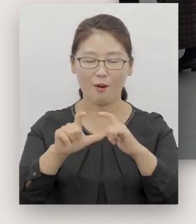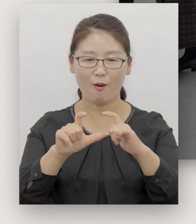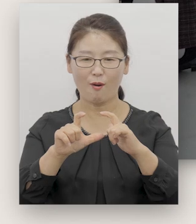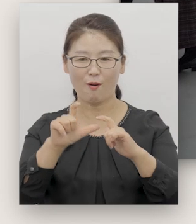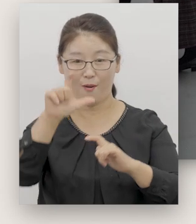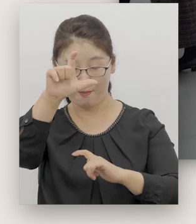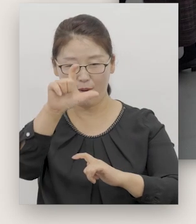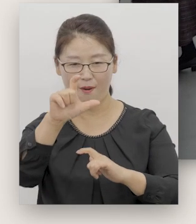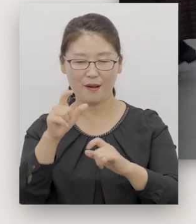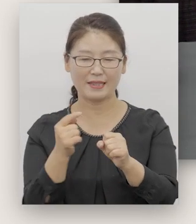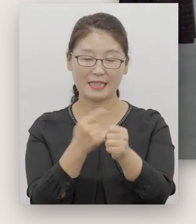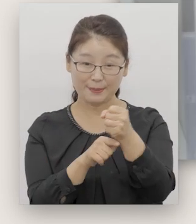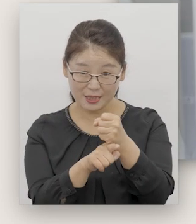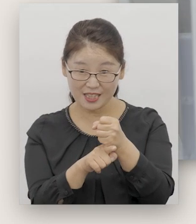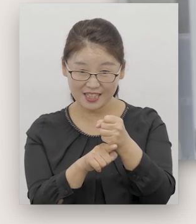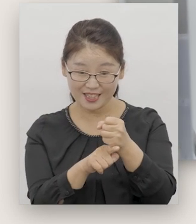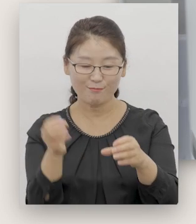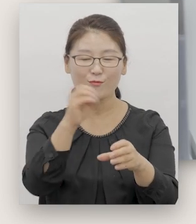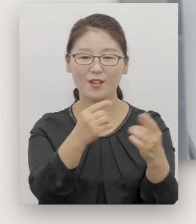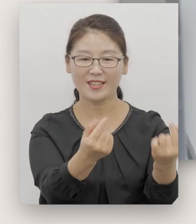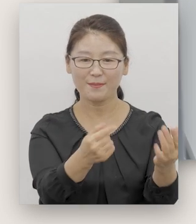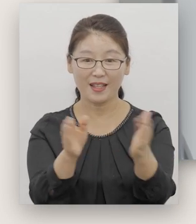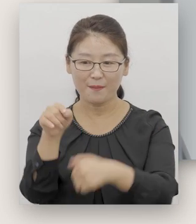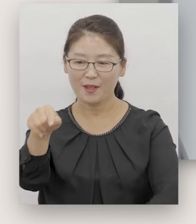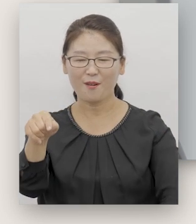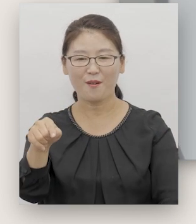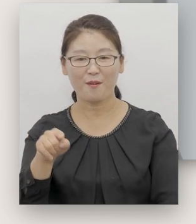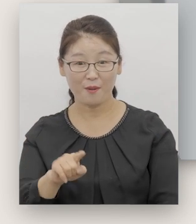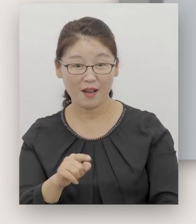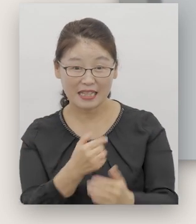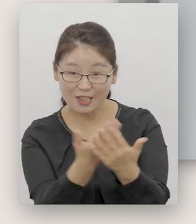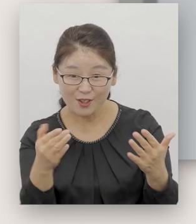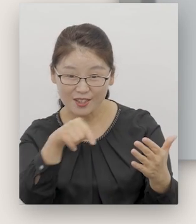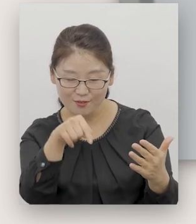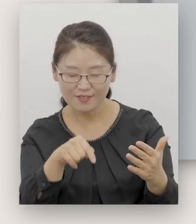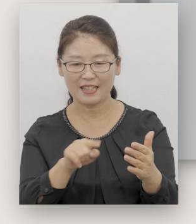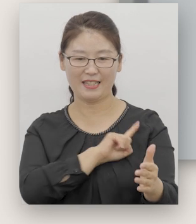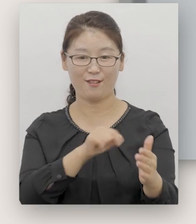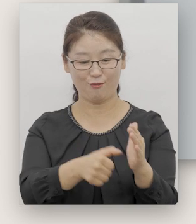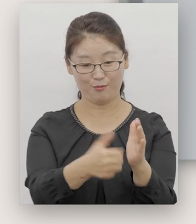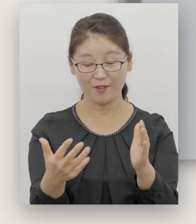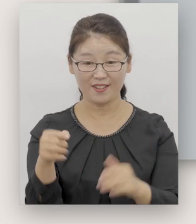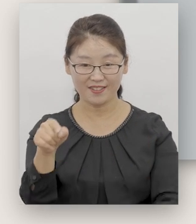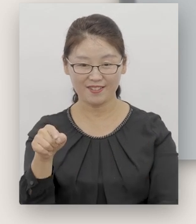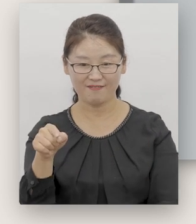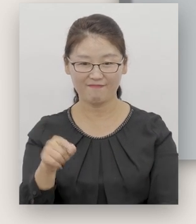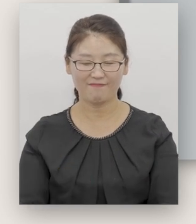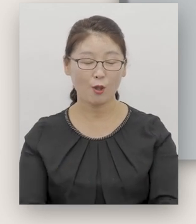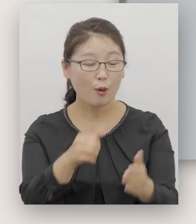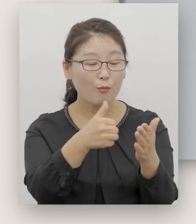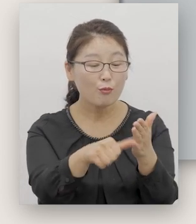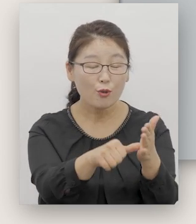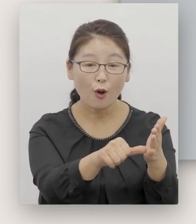가장 유명한 작업이 아닐까 싶은데요. 이제 레디메이드의 정수라고 한다면 바로 이 샘이라고 할 수